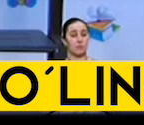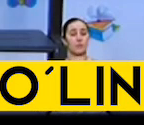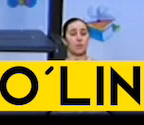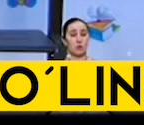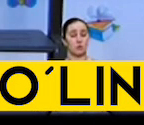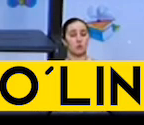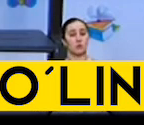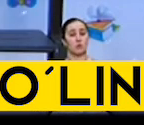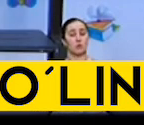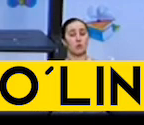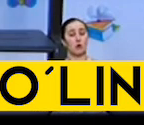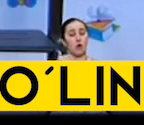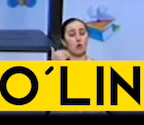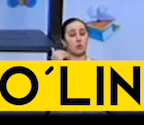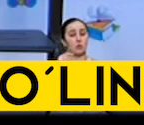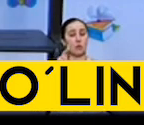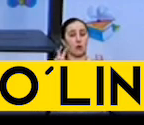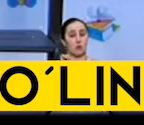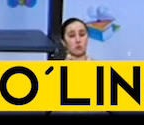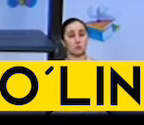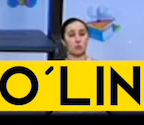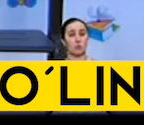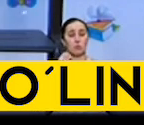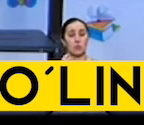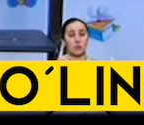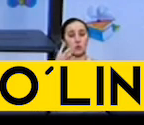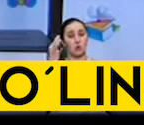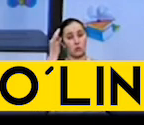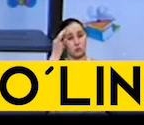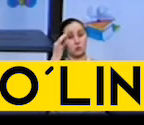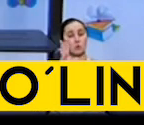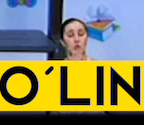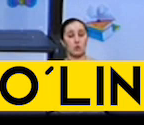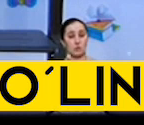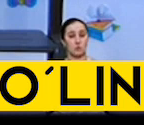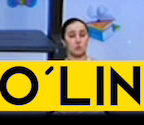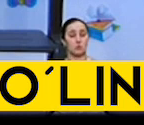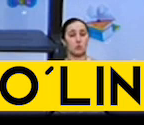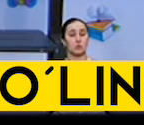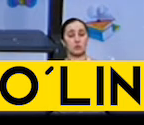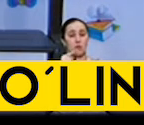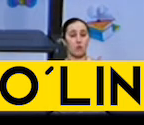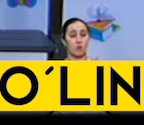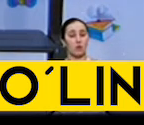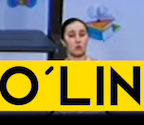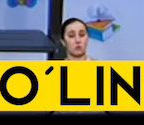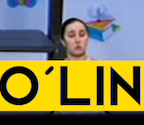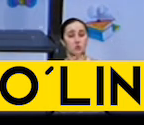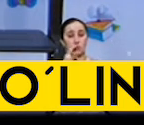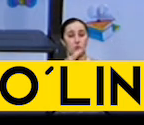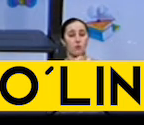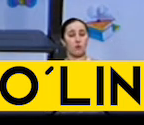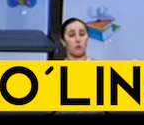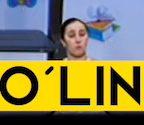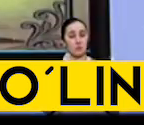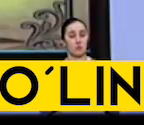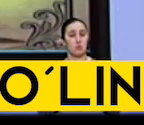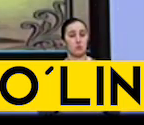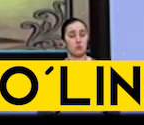Qani bolajonlar, oldingi mavzuni bir yodingizga solaylik, savollarga javob